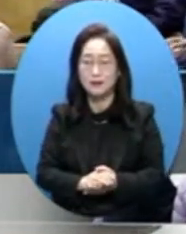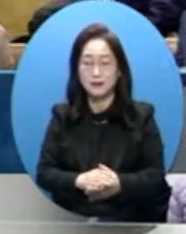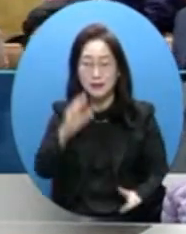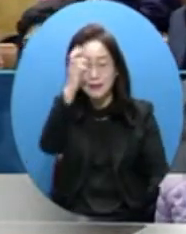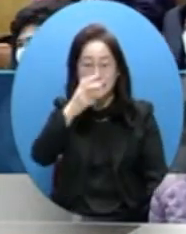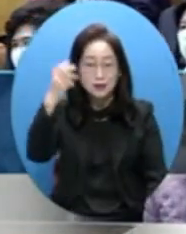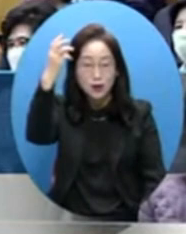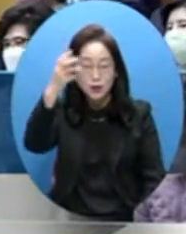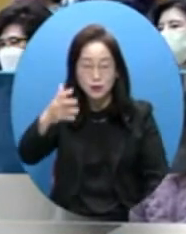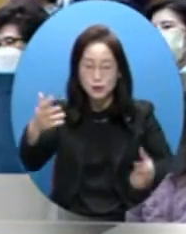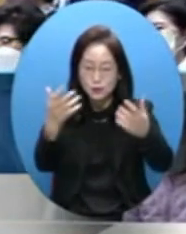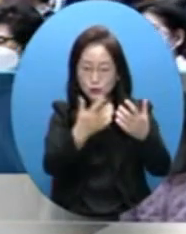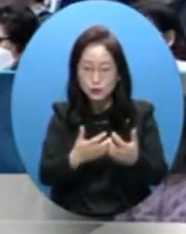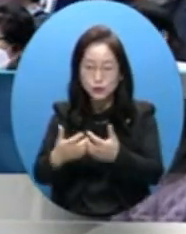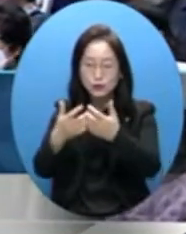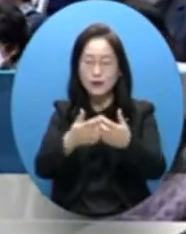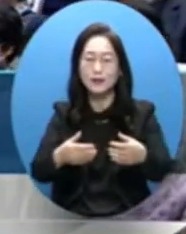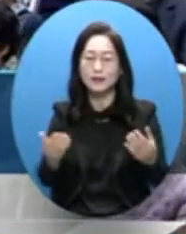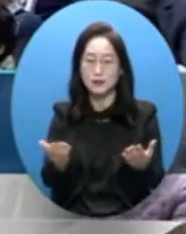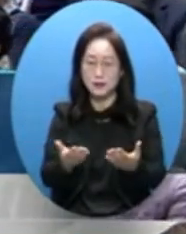성령 충만의 역사.